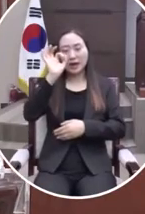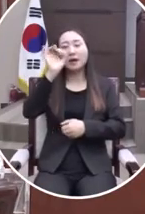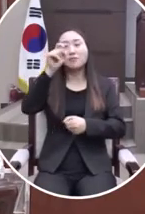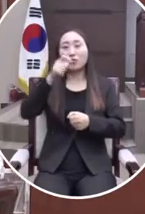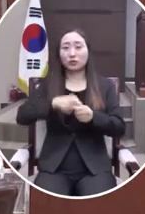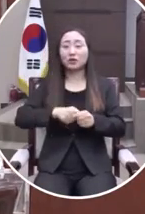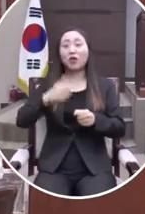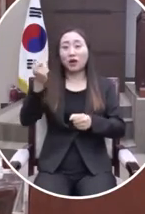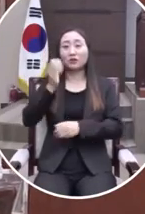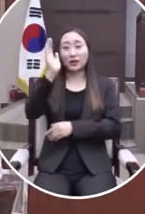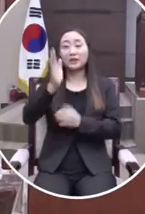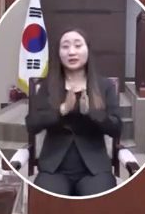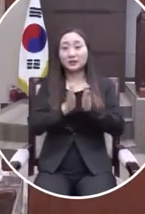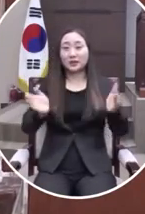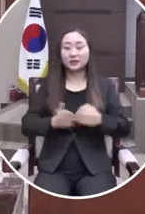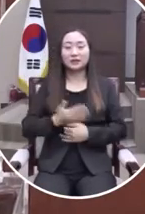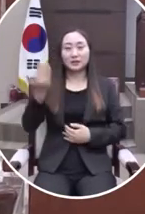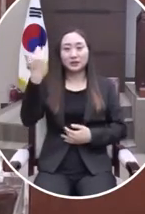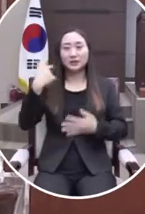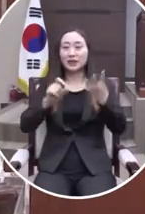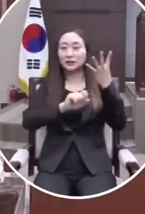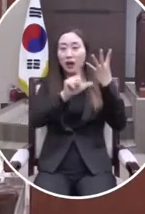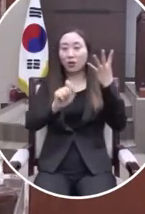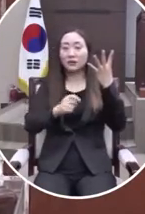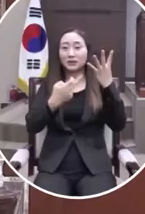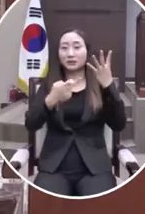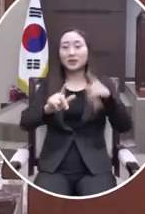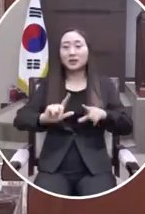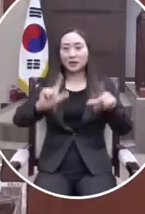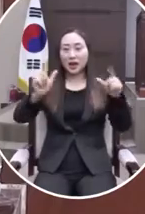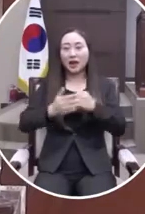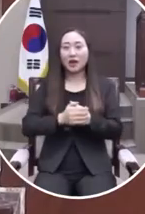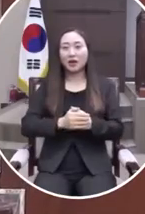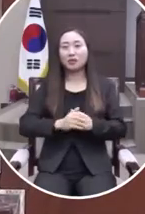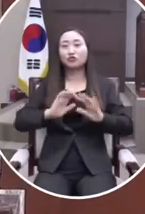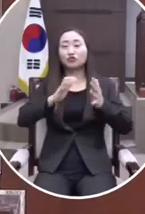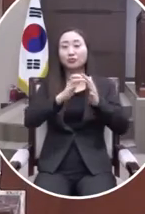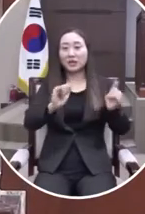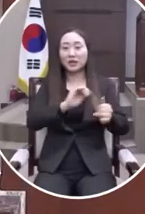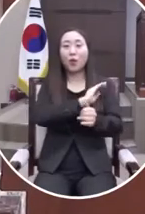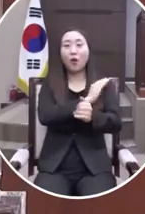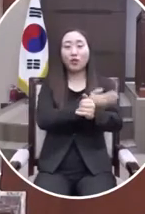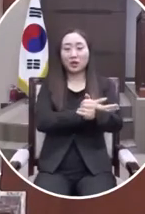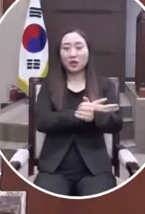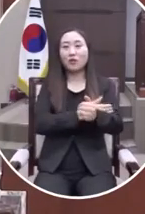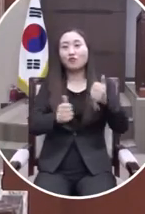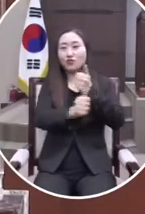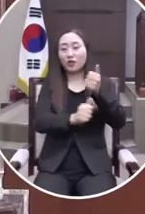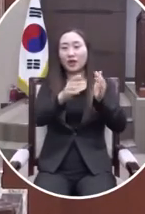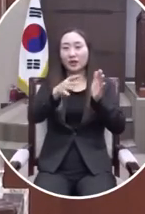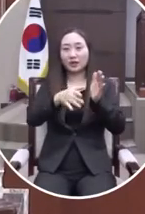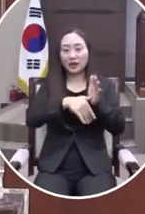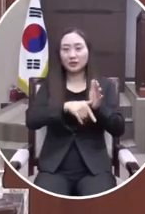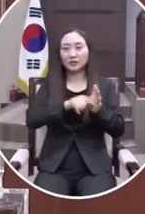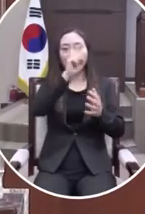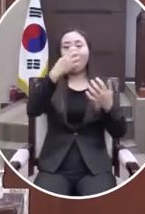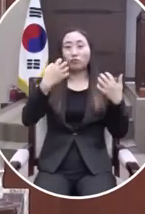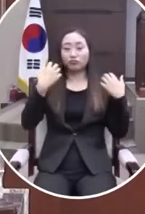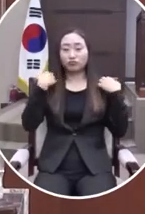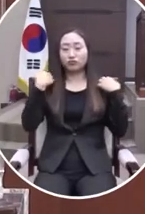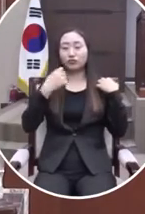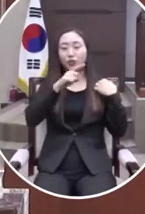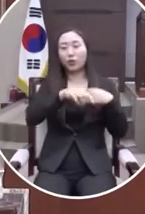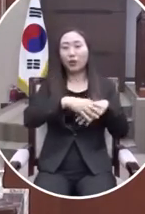보겠습니다. 지난 4월 12일 국민권익위원회는 행안부와 전국